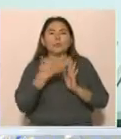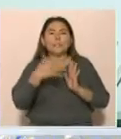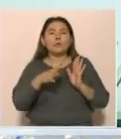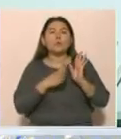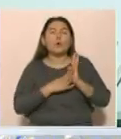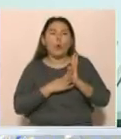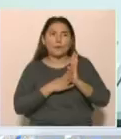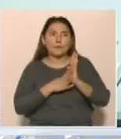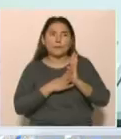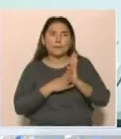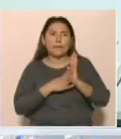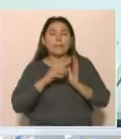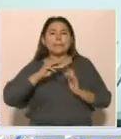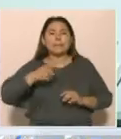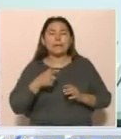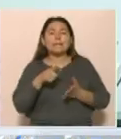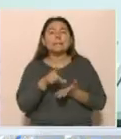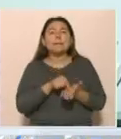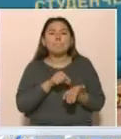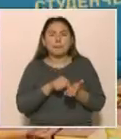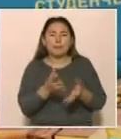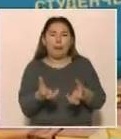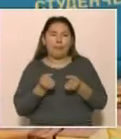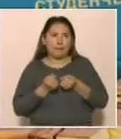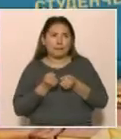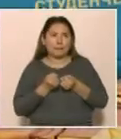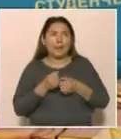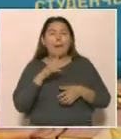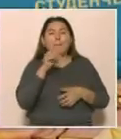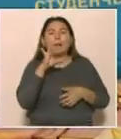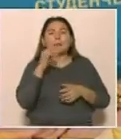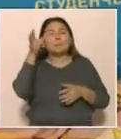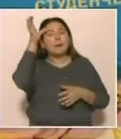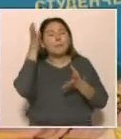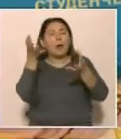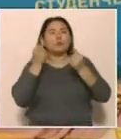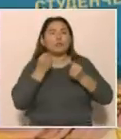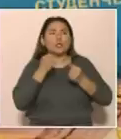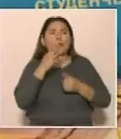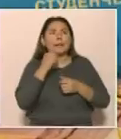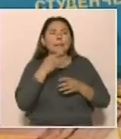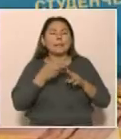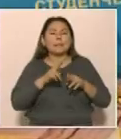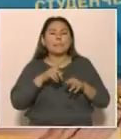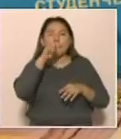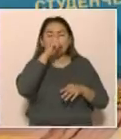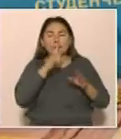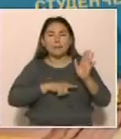16759 теңге стипендия алады. Бакалавр дәрежесінде білім алушылардың шәкіртақысы осы айдан